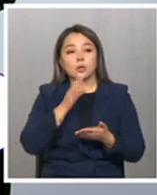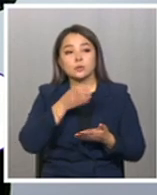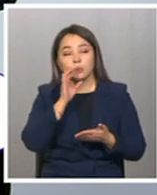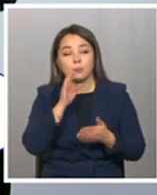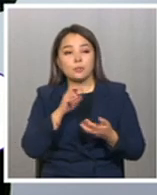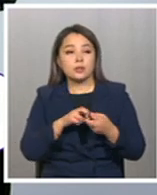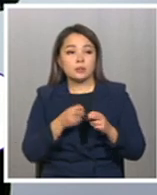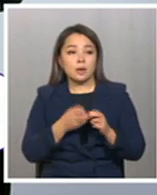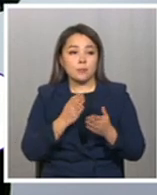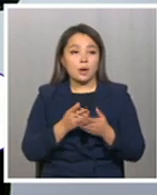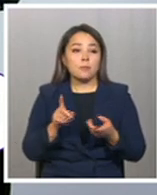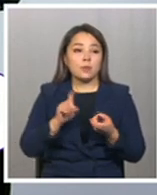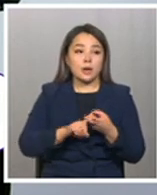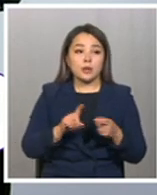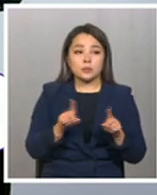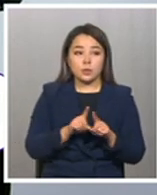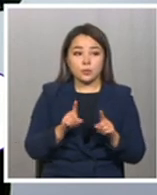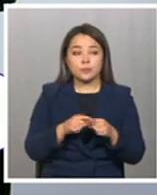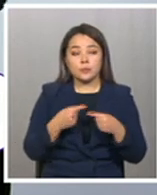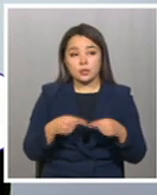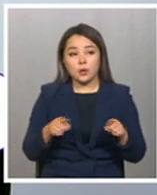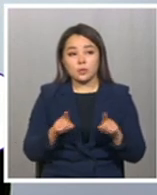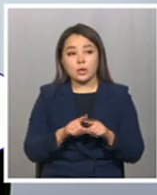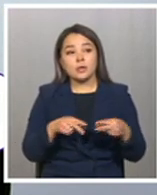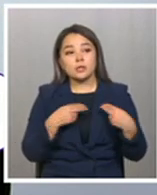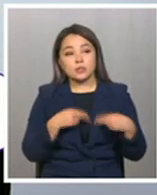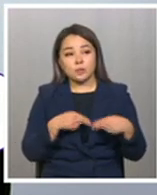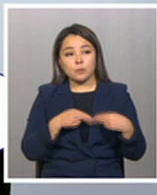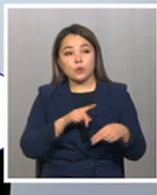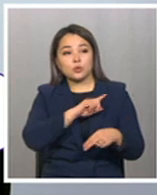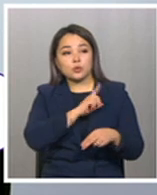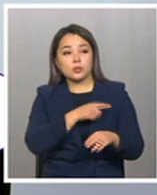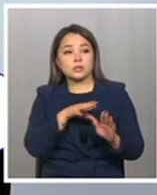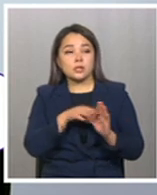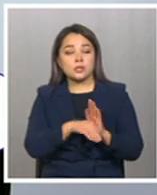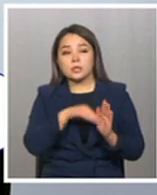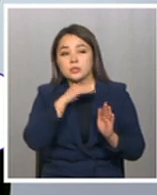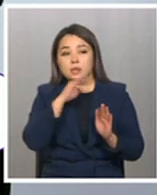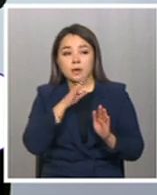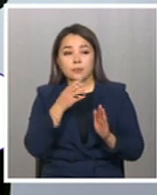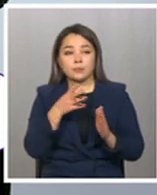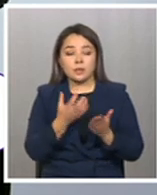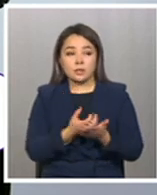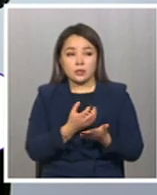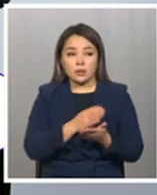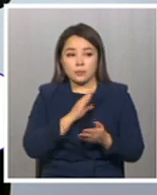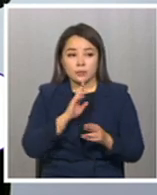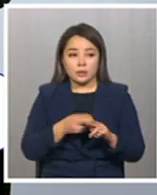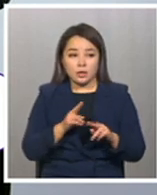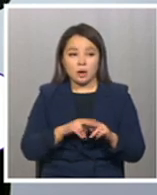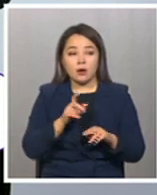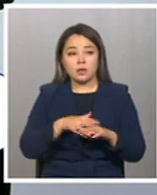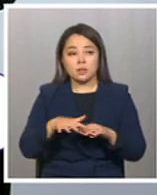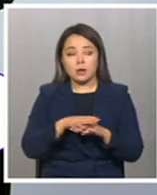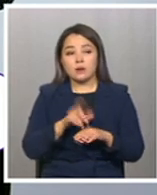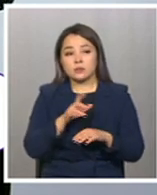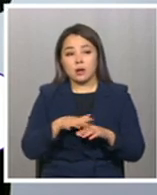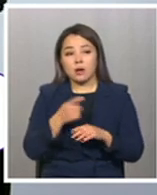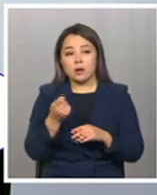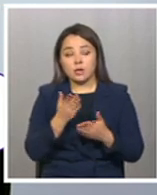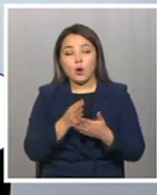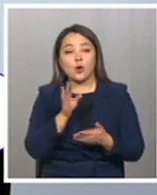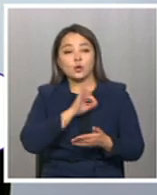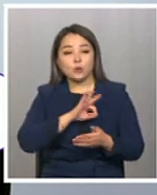мәселесі, байланыс мәселесі сияқты мәселелерді айтуға болады. Және еңбек күшінің жетіспеуі немесе халық санының аз болуы. Бұл тұтынушылардың аздығы,